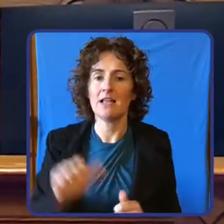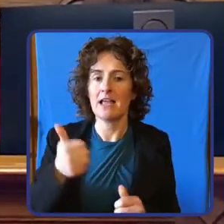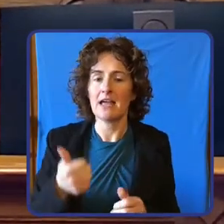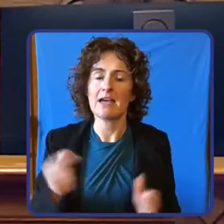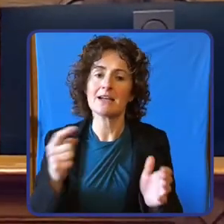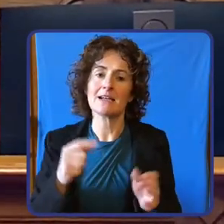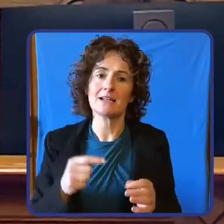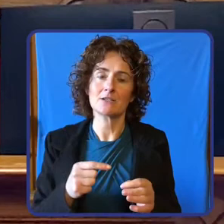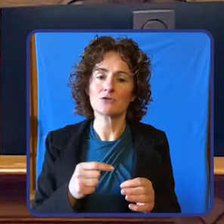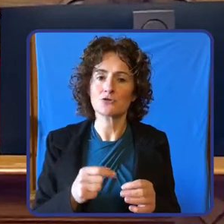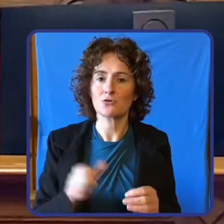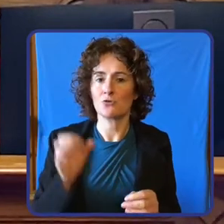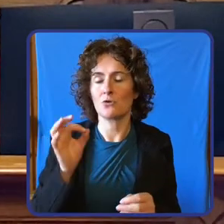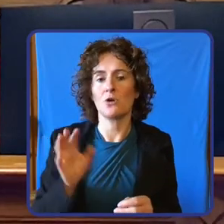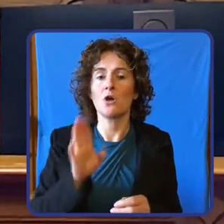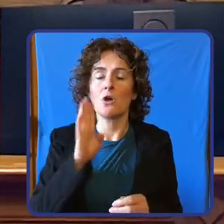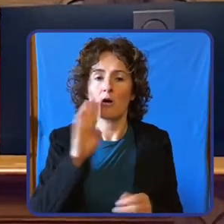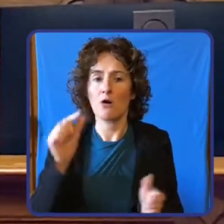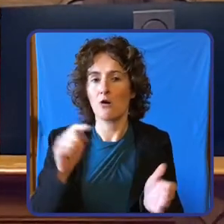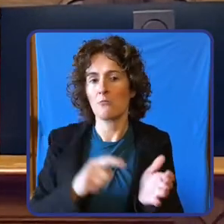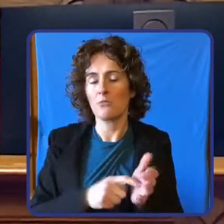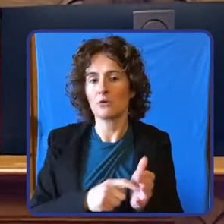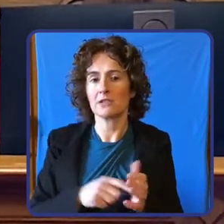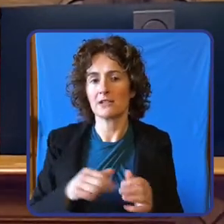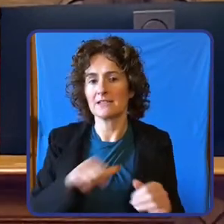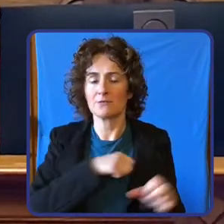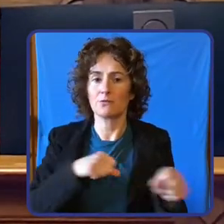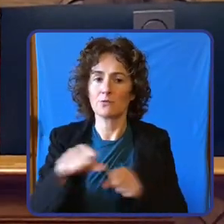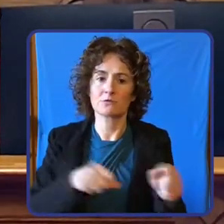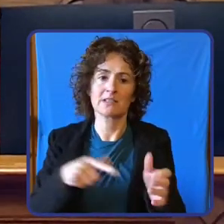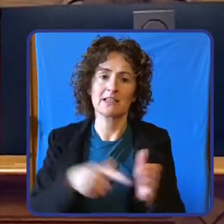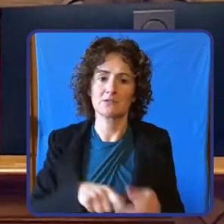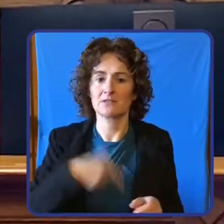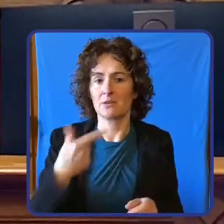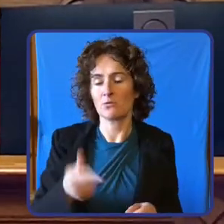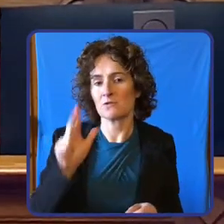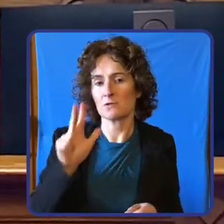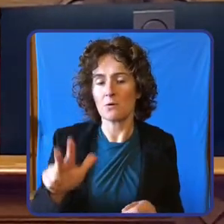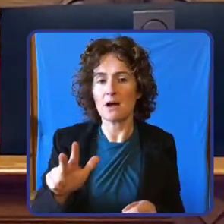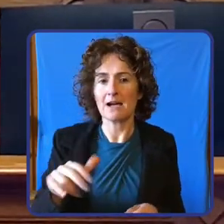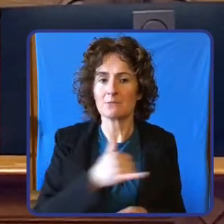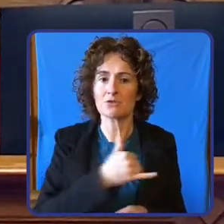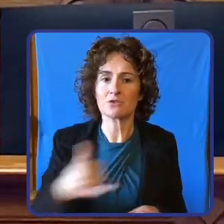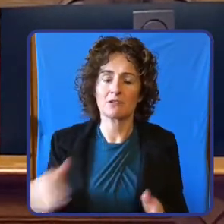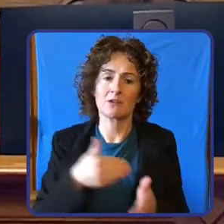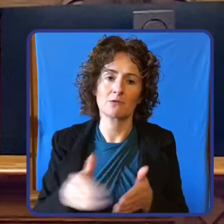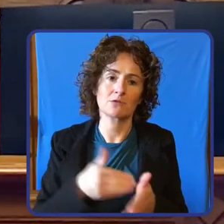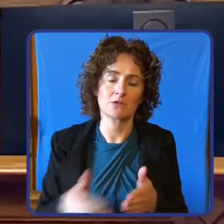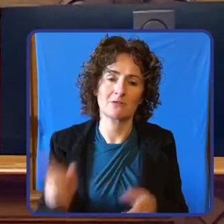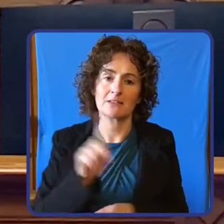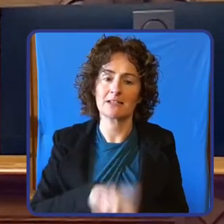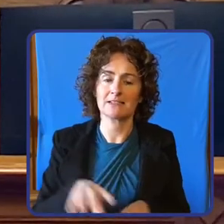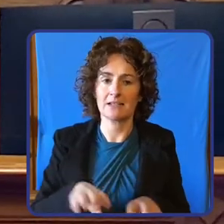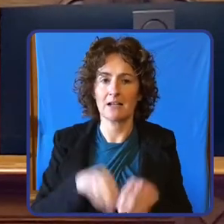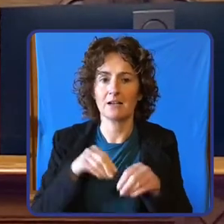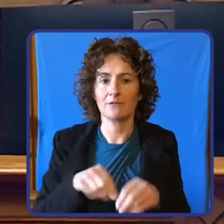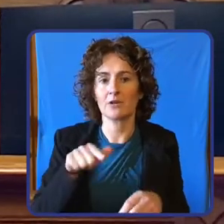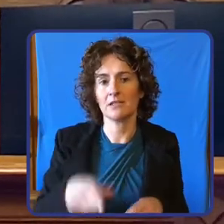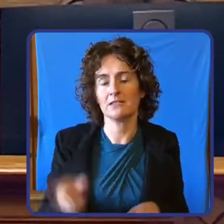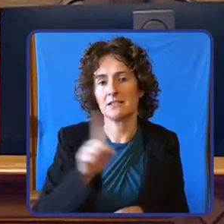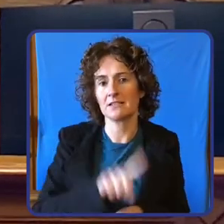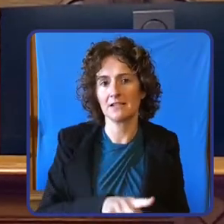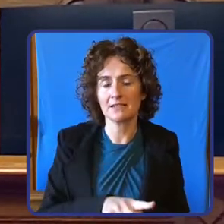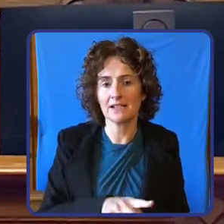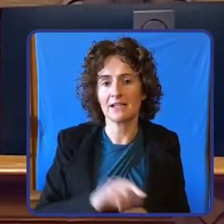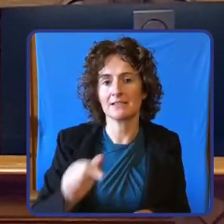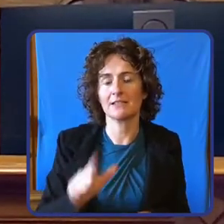A napirenddel kezdünk, az önkormányzat 2023 évi költségvetési rendeletének elfogadása. Itt lesz egy rendeletünk két